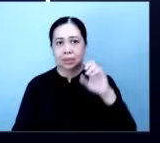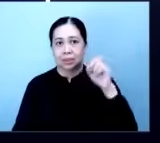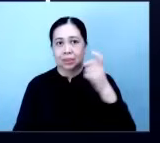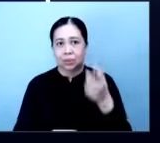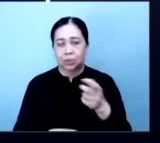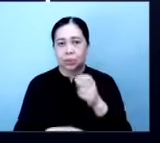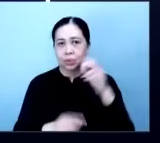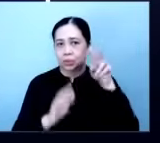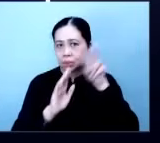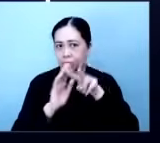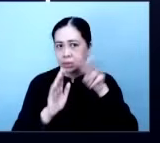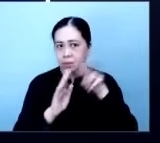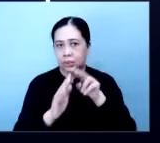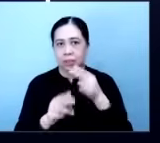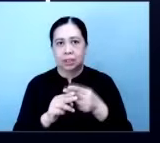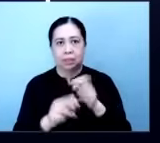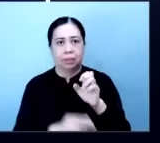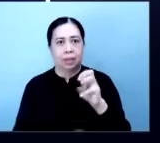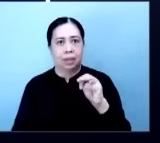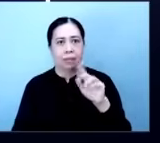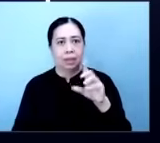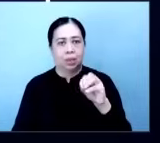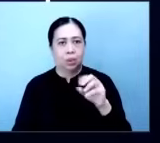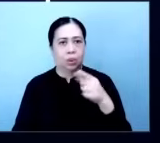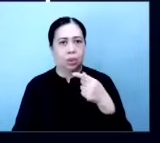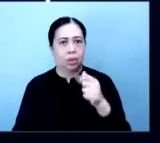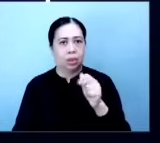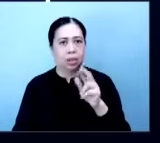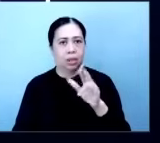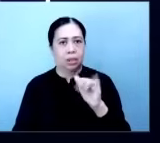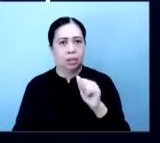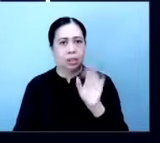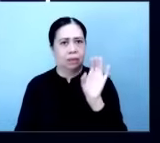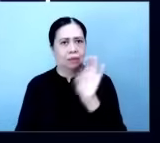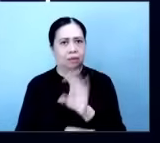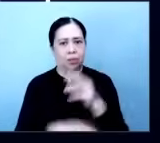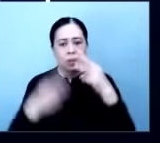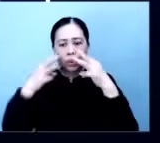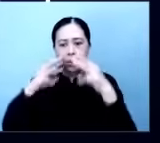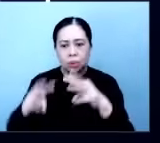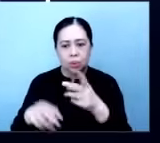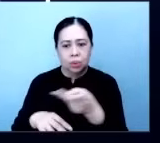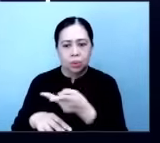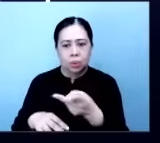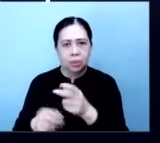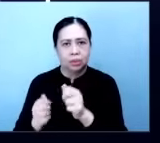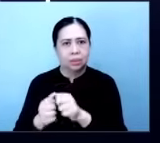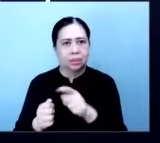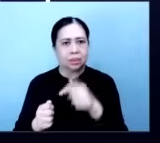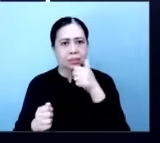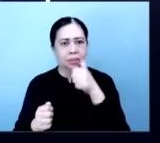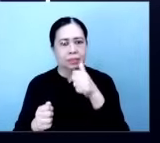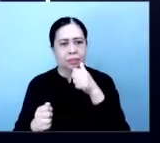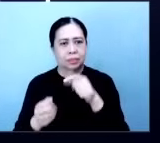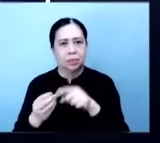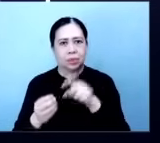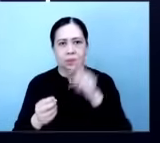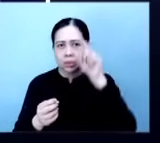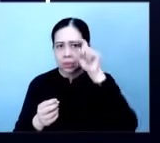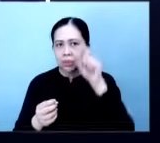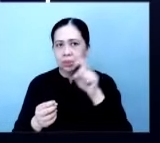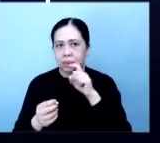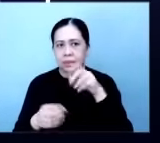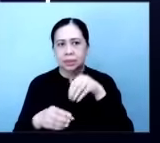na si Emilio Garcia. Pinilit daw siya ni Megan na panoorin sila ng kasama niyang babae na makipagtalik sa loob